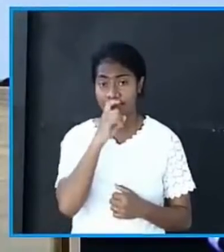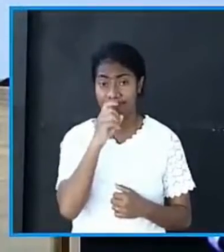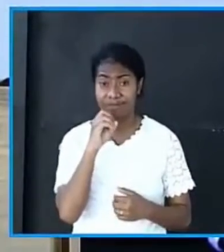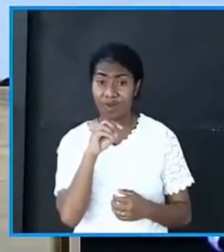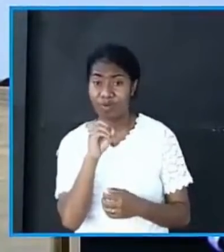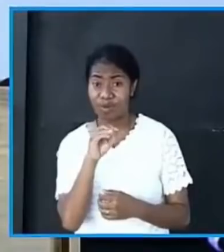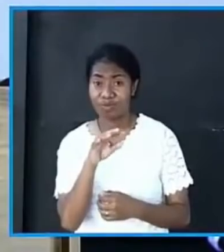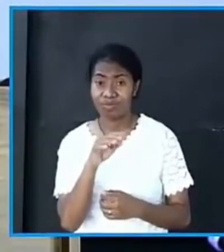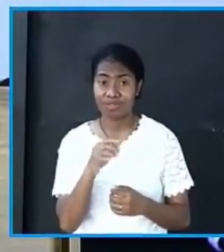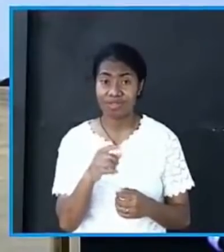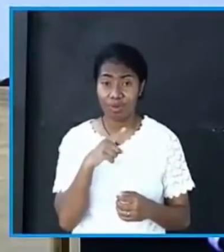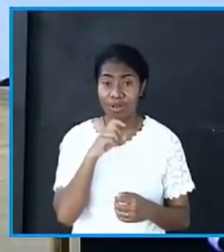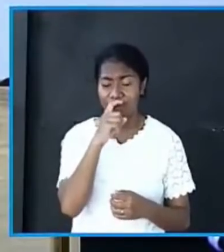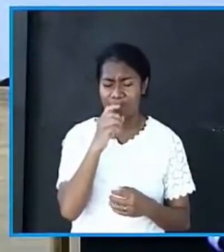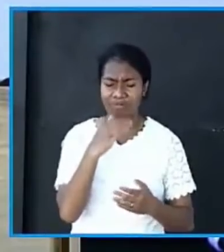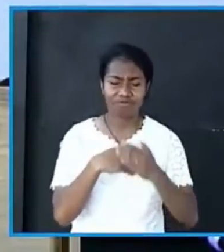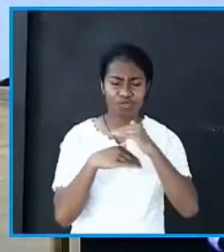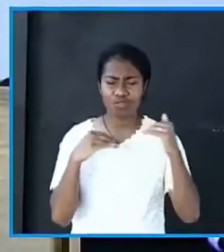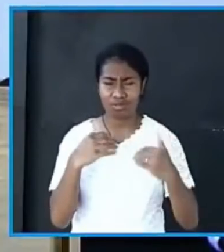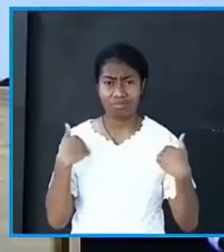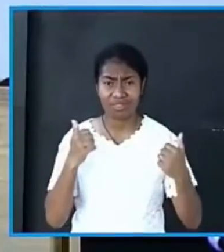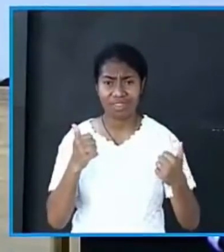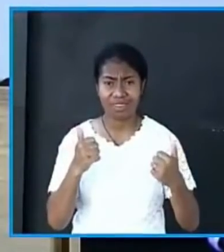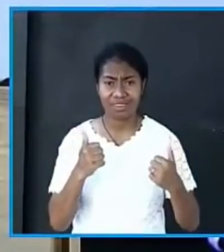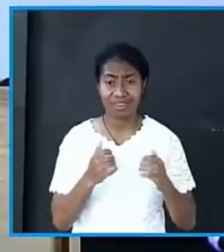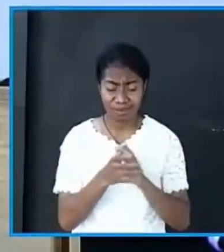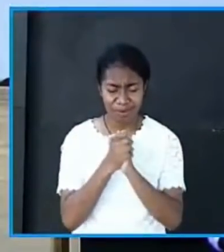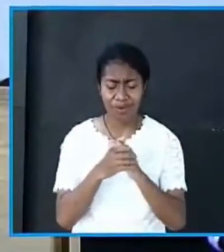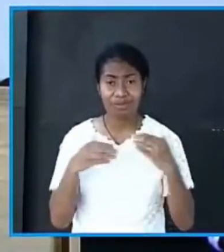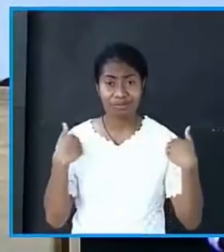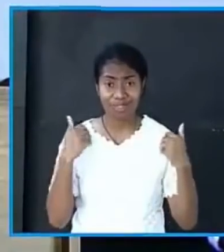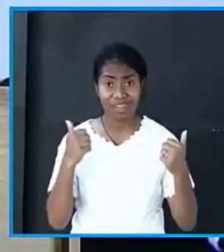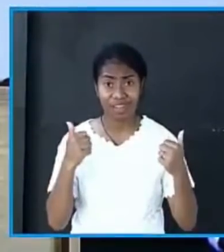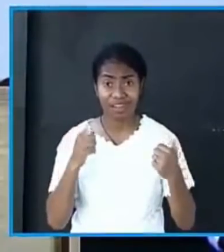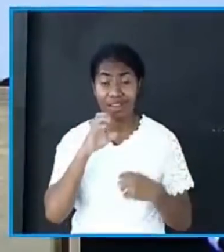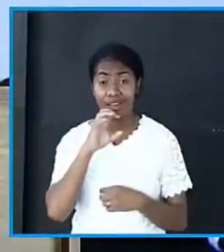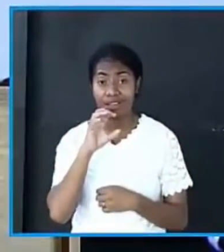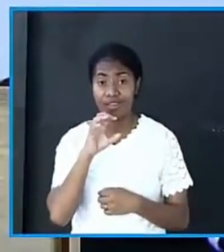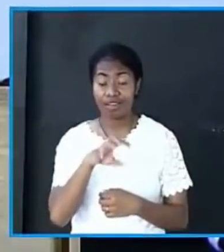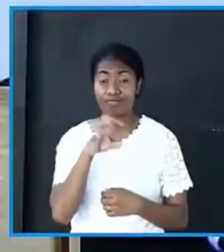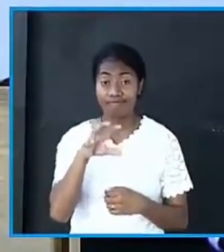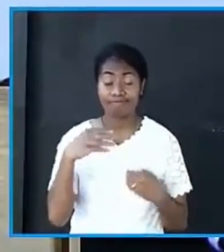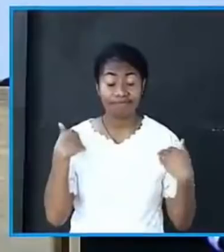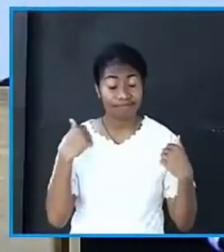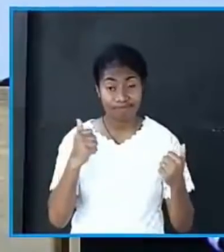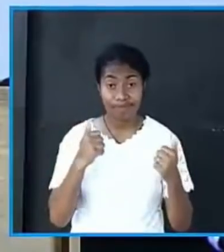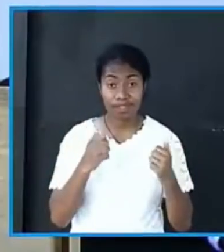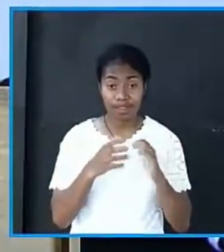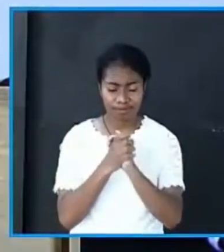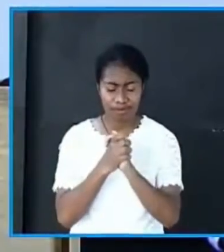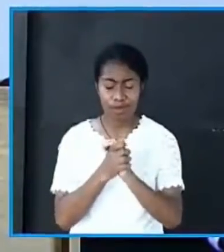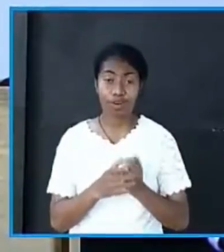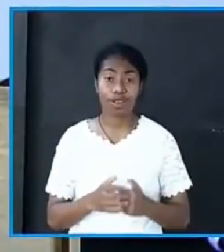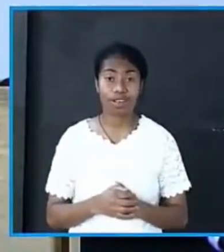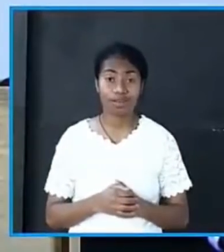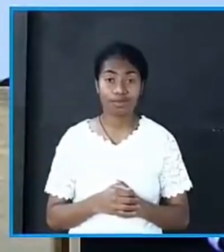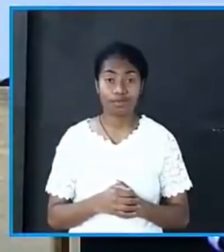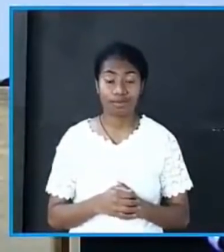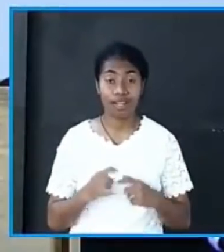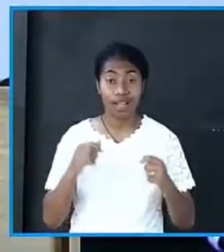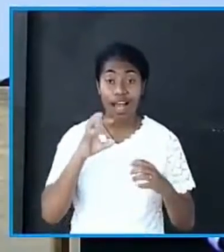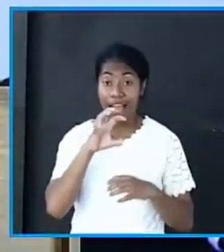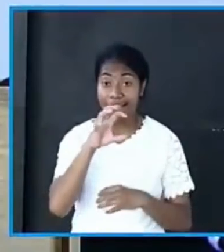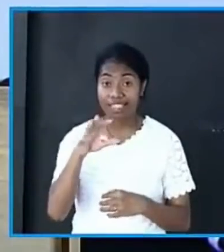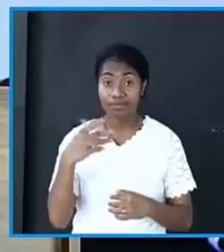Bapa kami yang disurga dikuduskanlah mau bisa Hai Anjing bisa diajak lipat tangan tutup mata sebelum makan